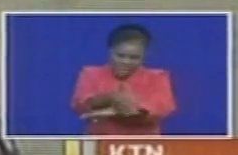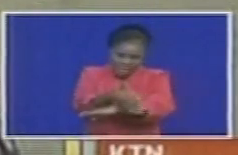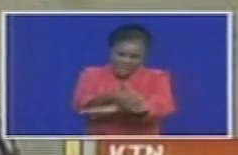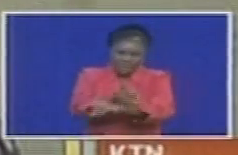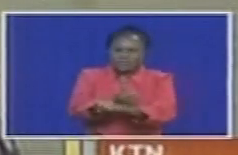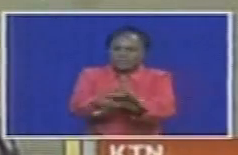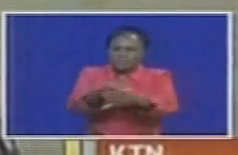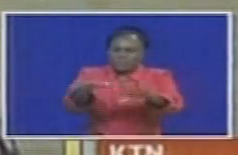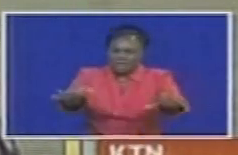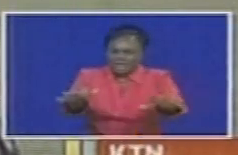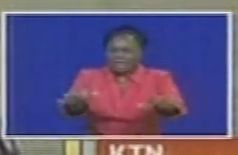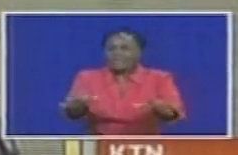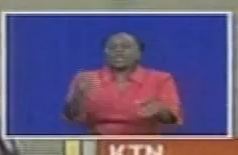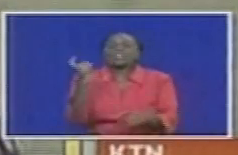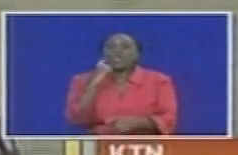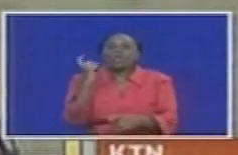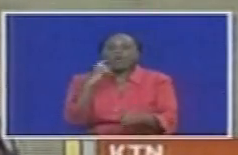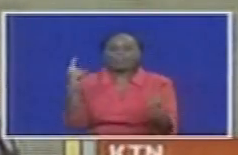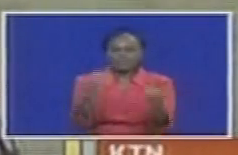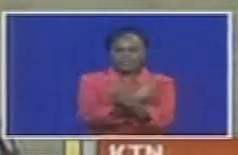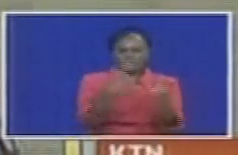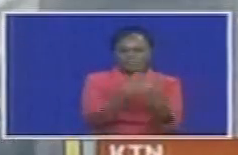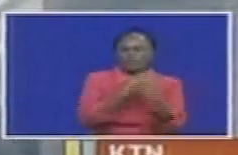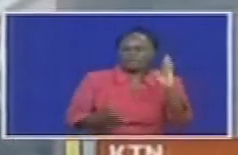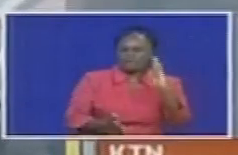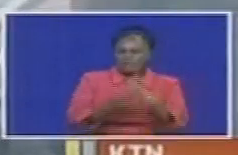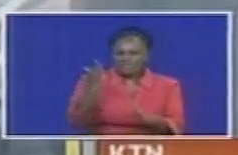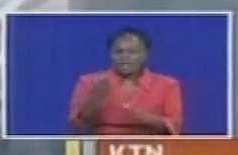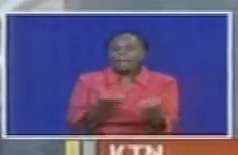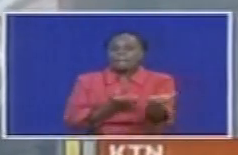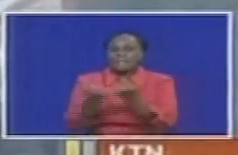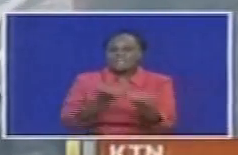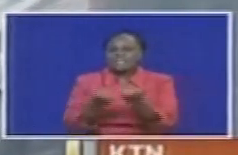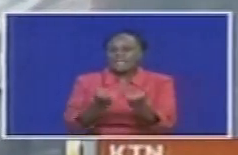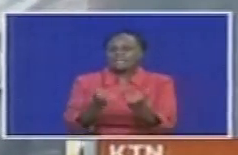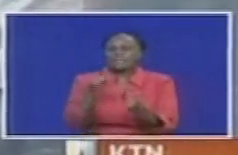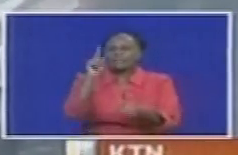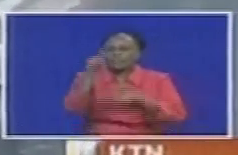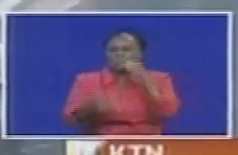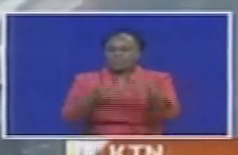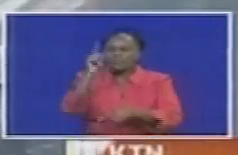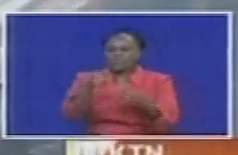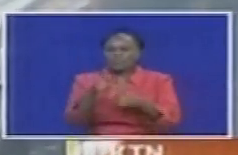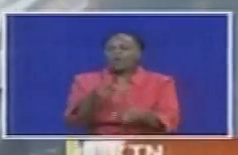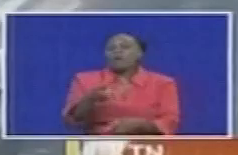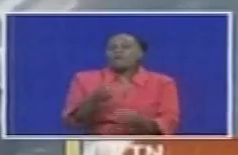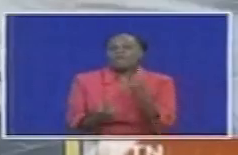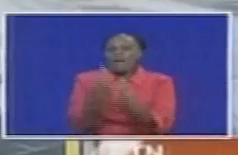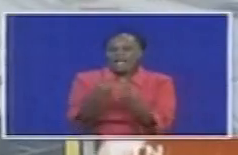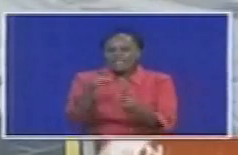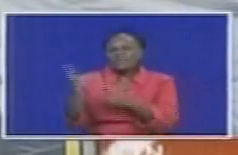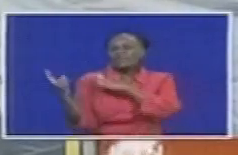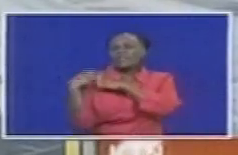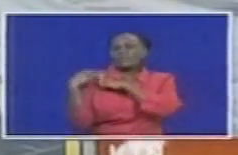kusambaa kwenye vibanda kwa kasi kubwa mno. Wafanyabiashara wamelaumu zimamoto ya kaunti ya Mombasa kwa kutowajibika